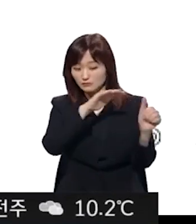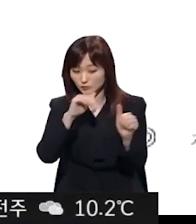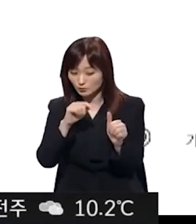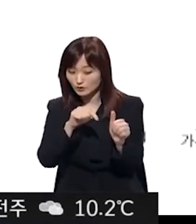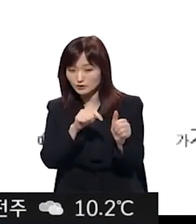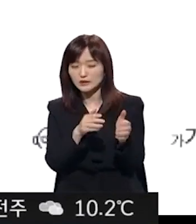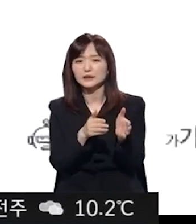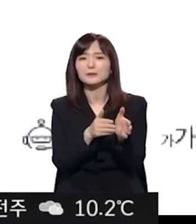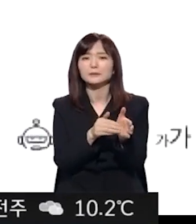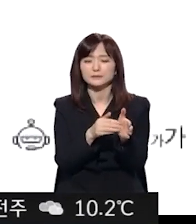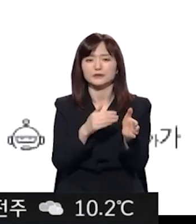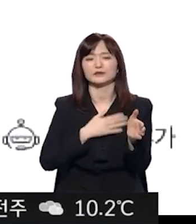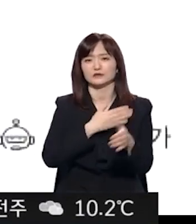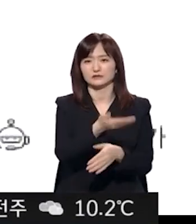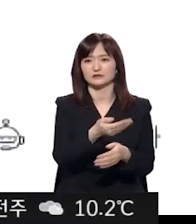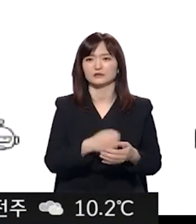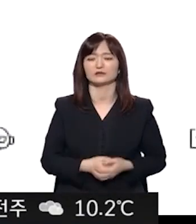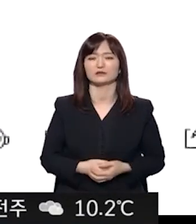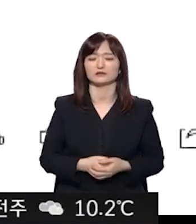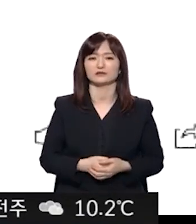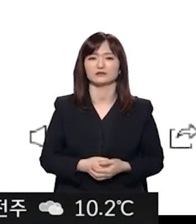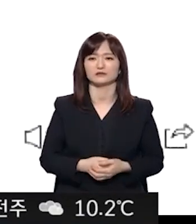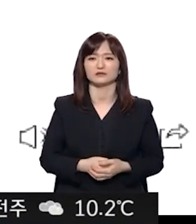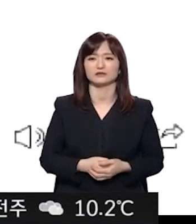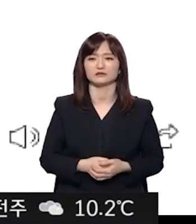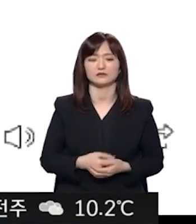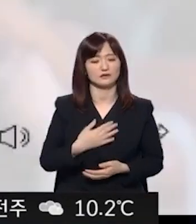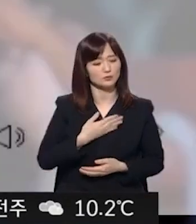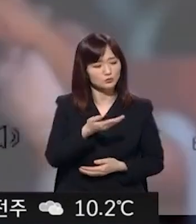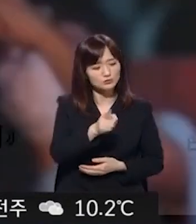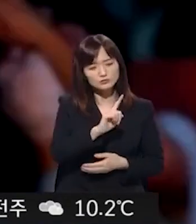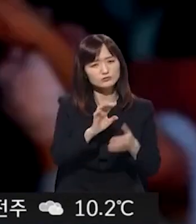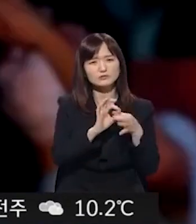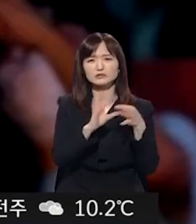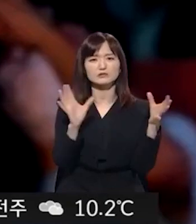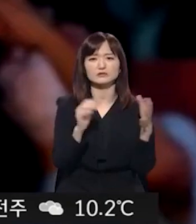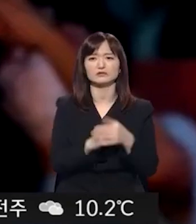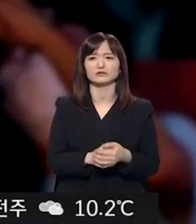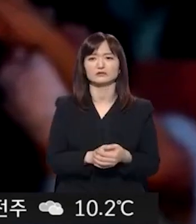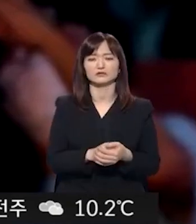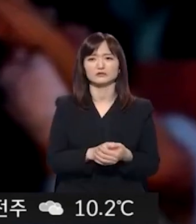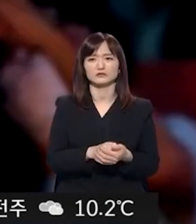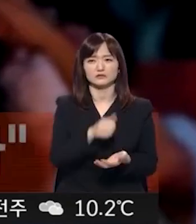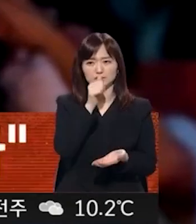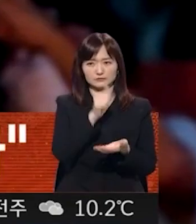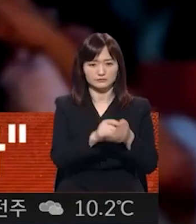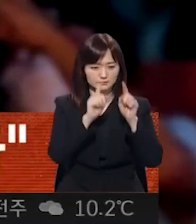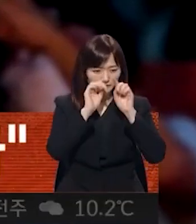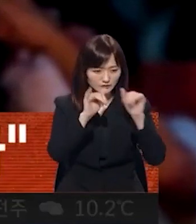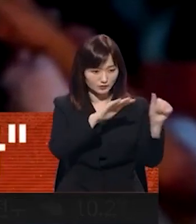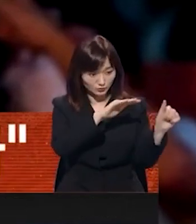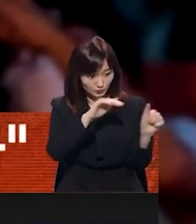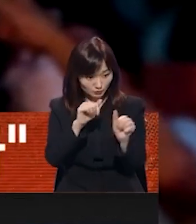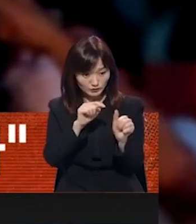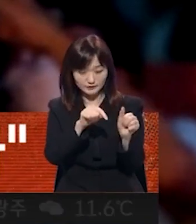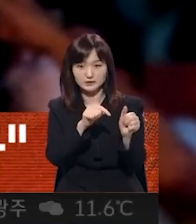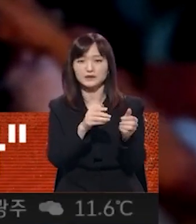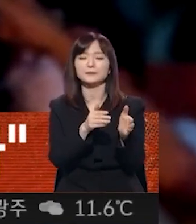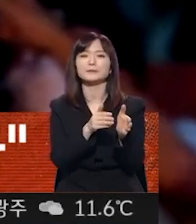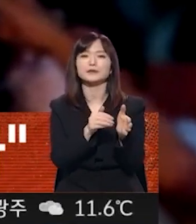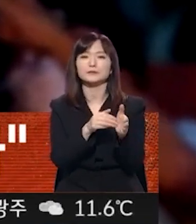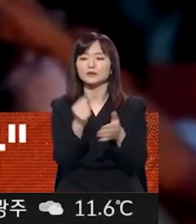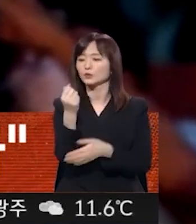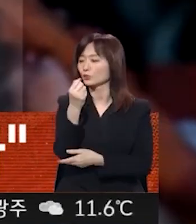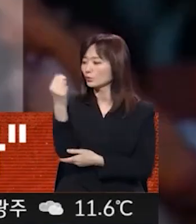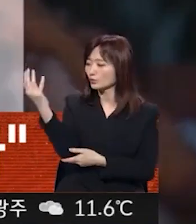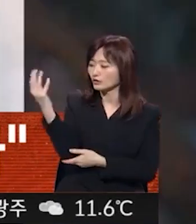비공개라는 점을 고지를 했고 또 고지했는지 아닌지 여부를 떠나서요 피의자 소환은 비공개가 원칙이라는 겁니다 하지만